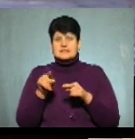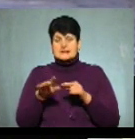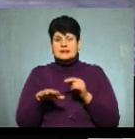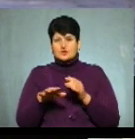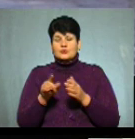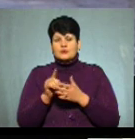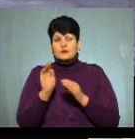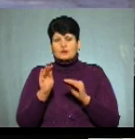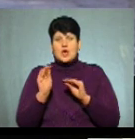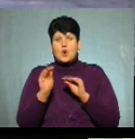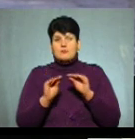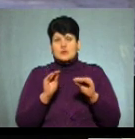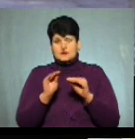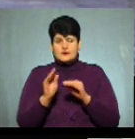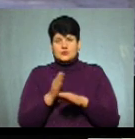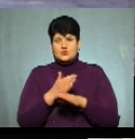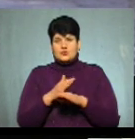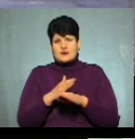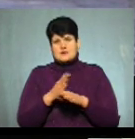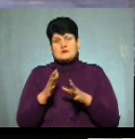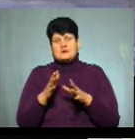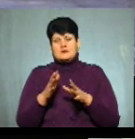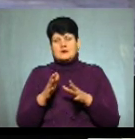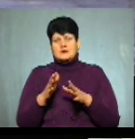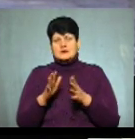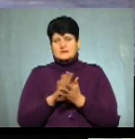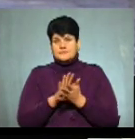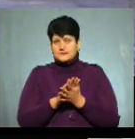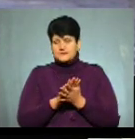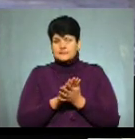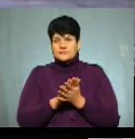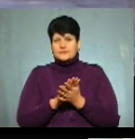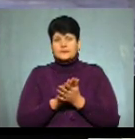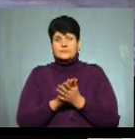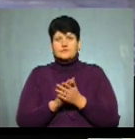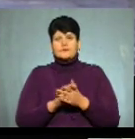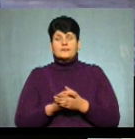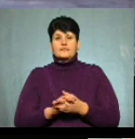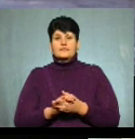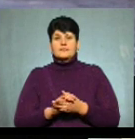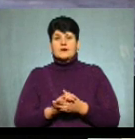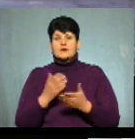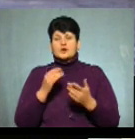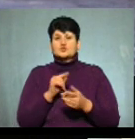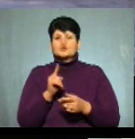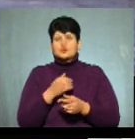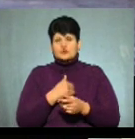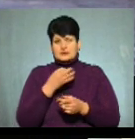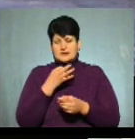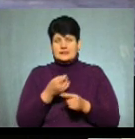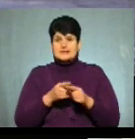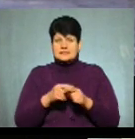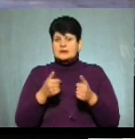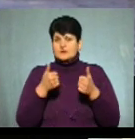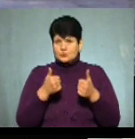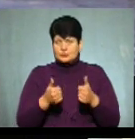бути облаштовані для сортування твердих побутових відходів і вторсировини. Що хочу сказати, ніби це добре, через те,